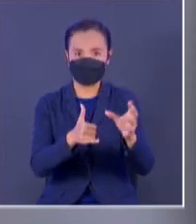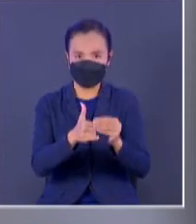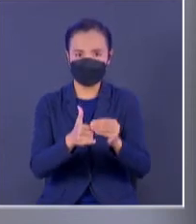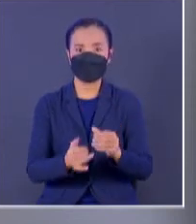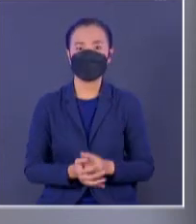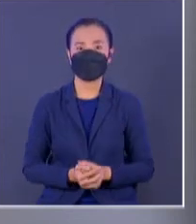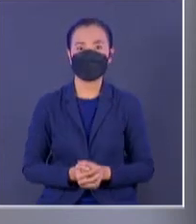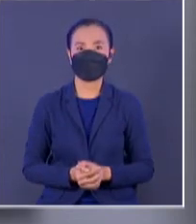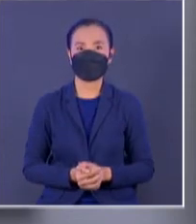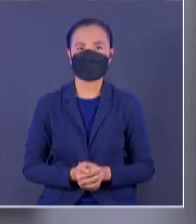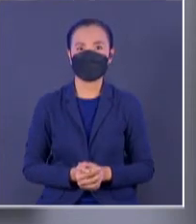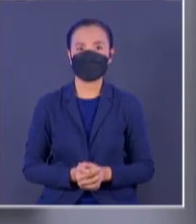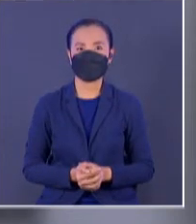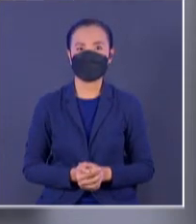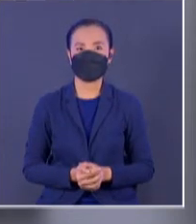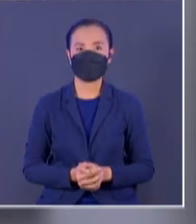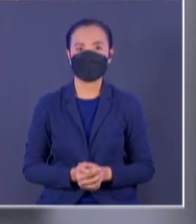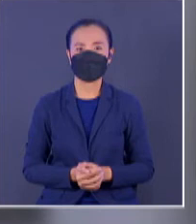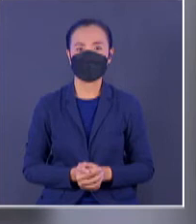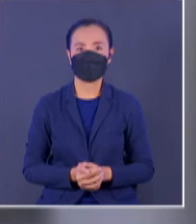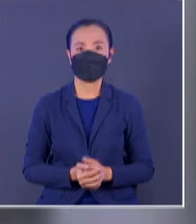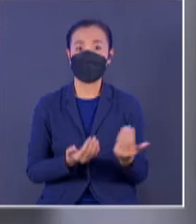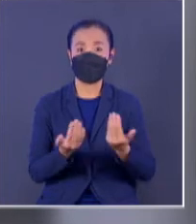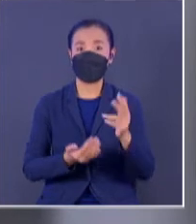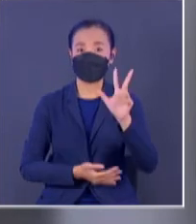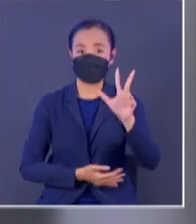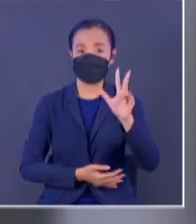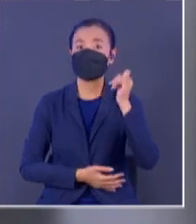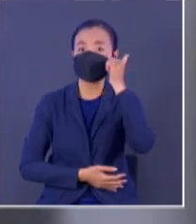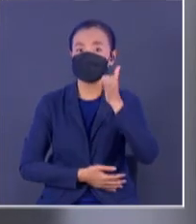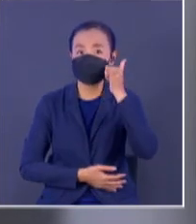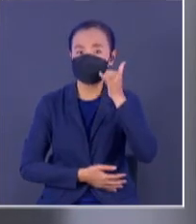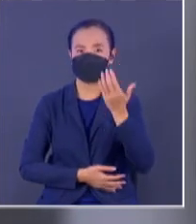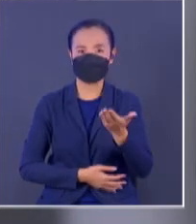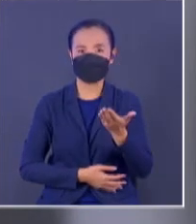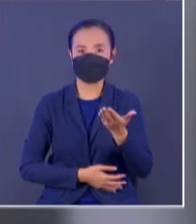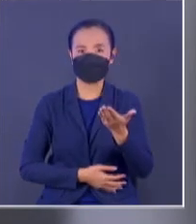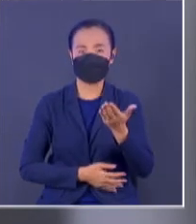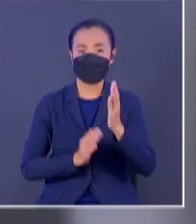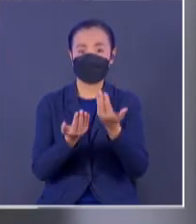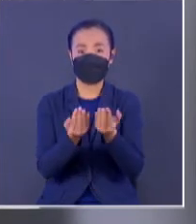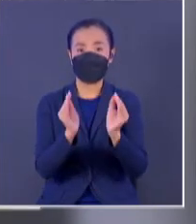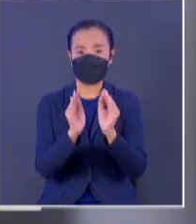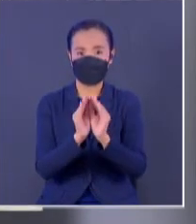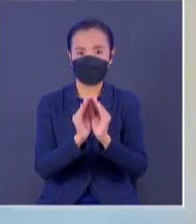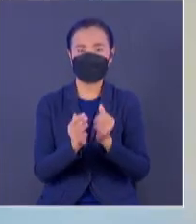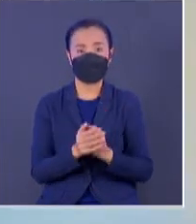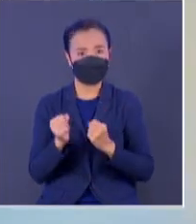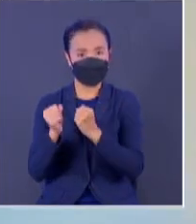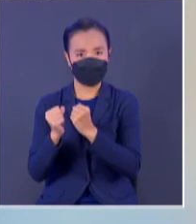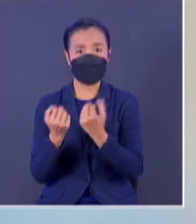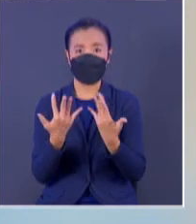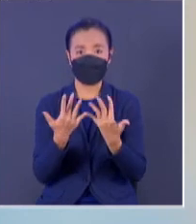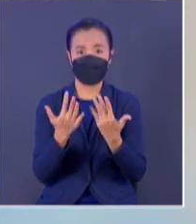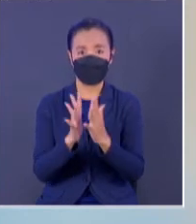นกันค่ะโดยตอนนี้คุณย่าแล้วก็ลูกๆทั้ง3คนของคุณเอ๊ะจิรากรนะคะรวมถึงคนอื่นๆในครอบครัวก็กำลังรอคิว